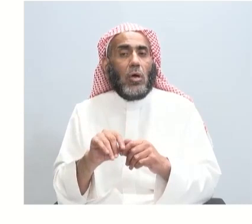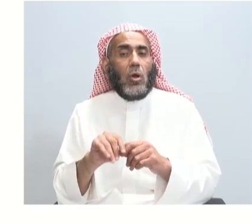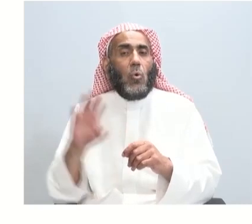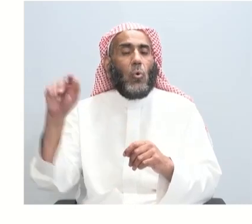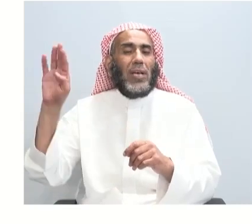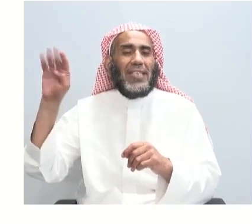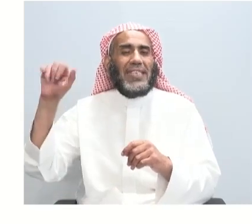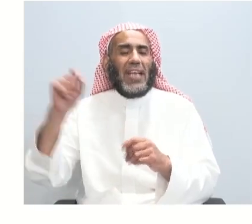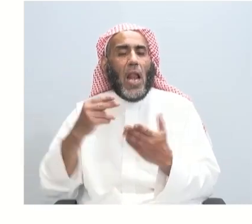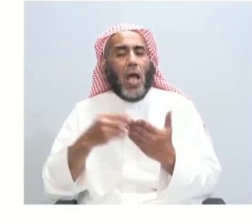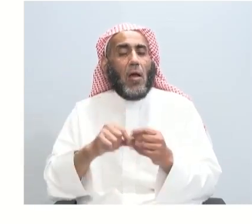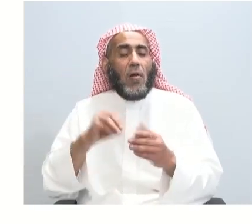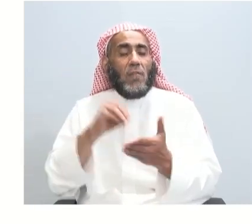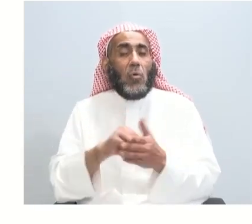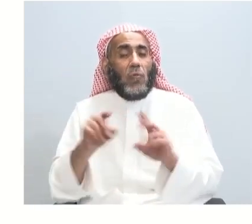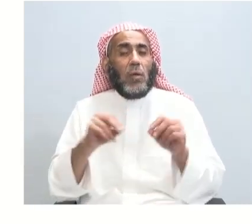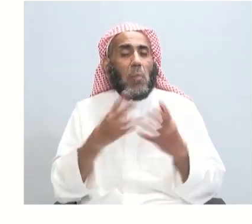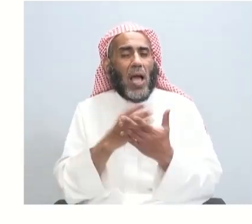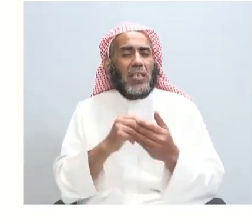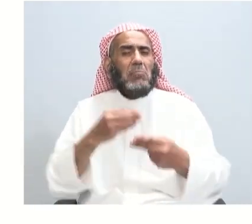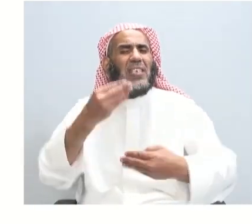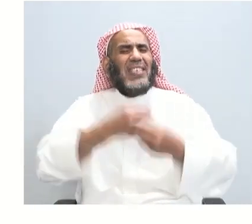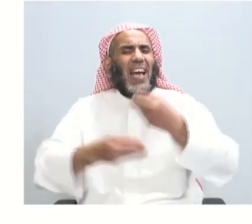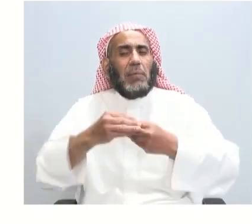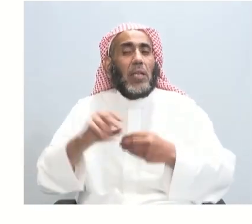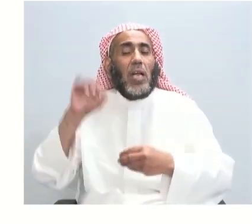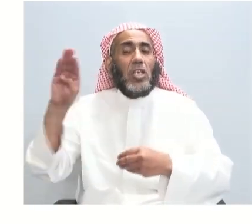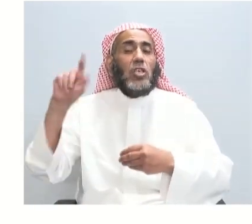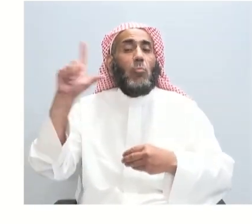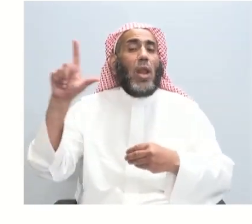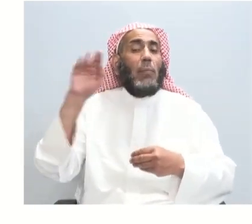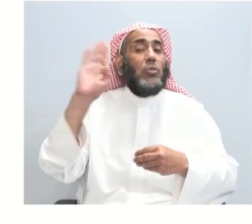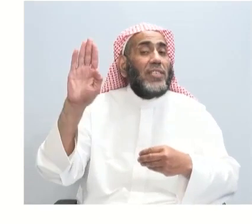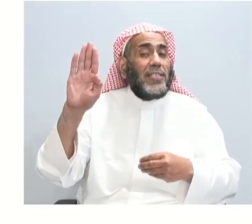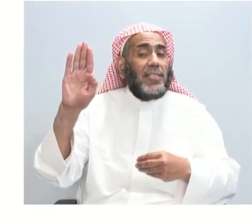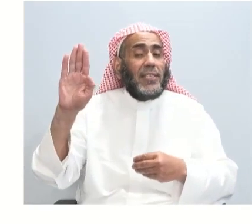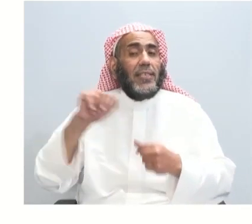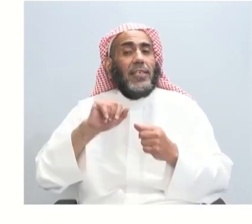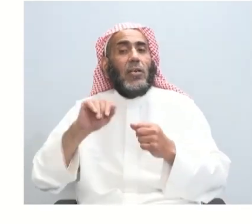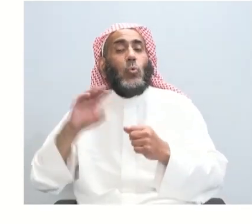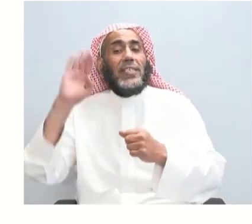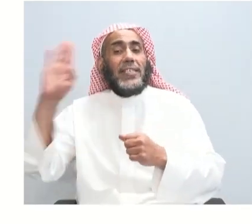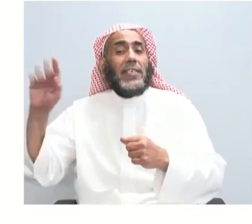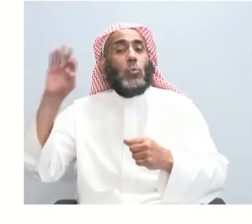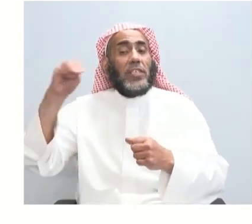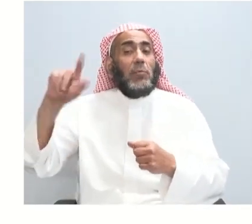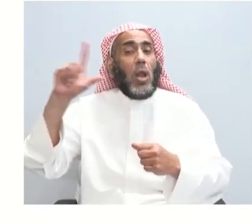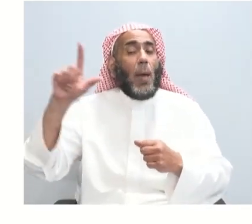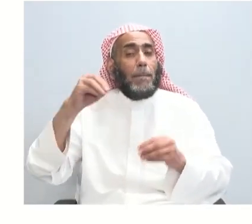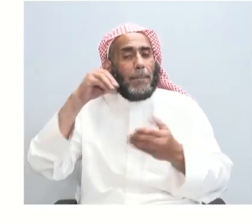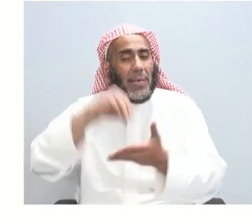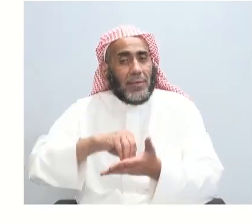وسجل أو سجل في موضع واحد في معاجم التقليبات، يعني الجيم واللام والسين، وهنا أيضا السين والجيم واللام،